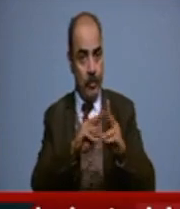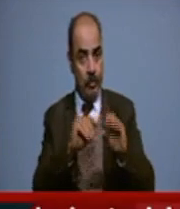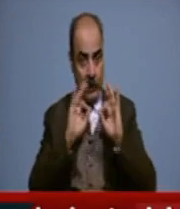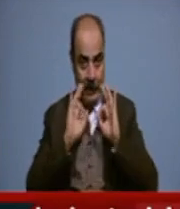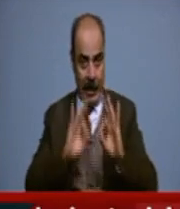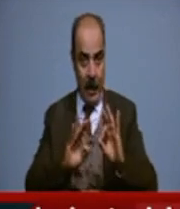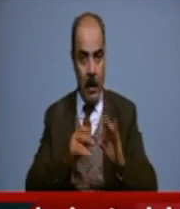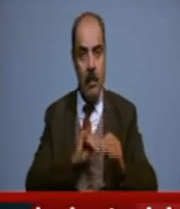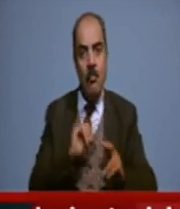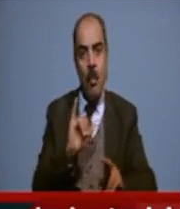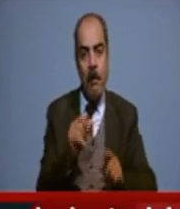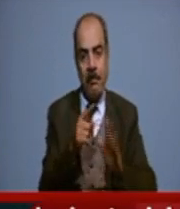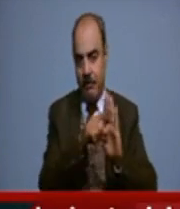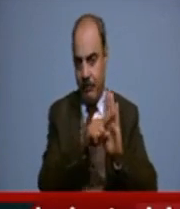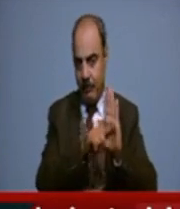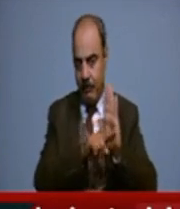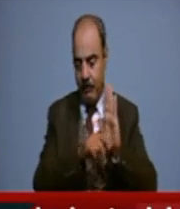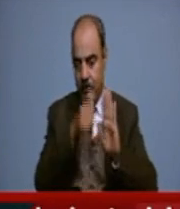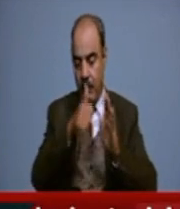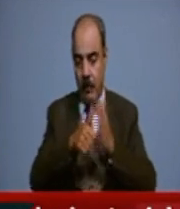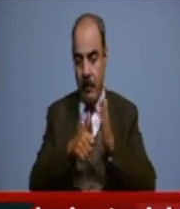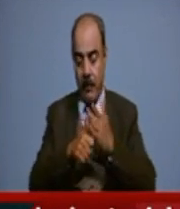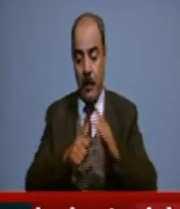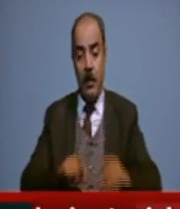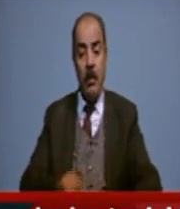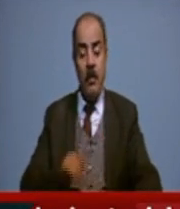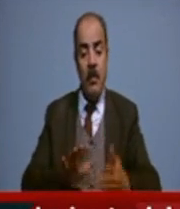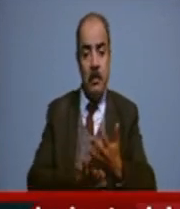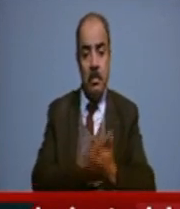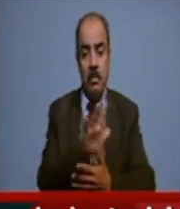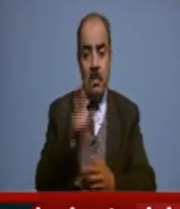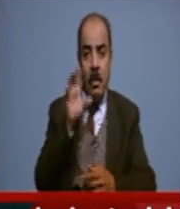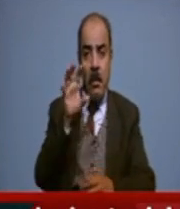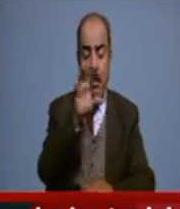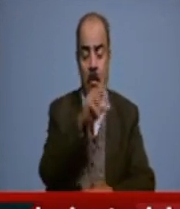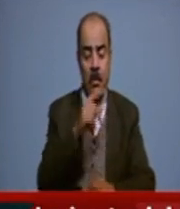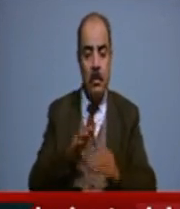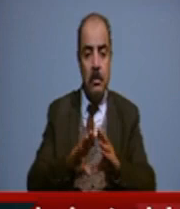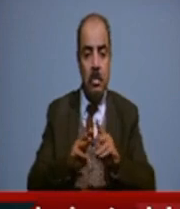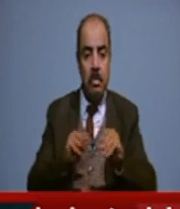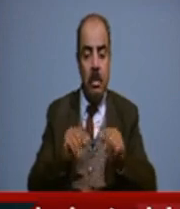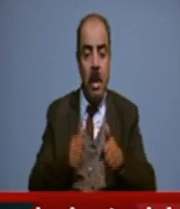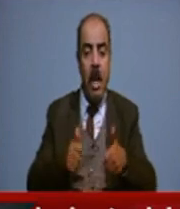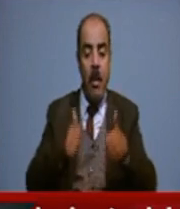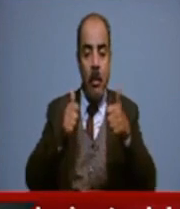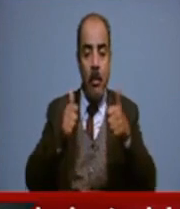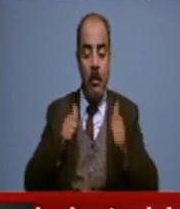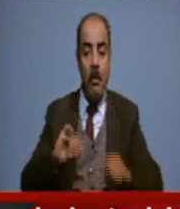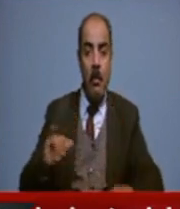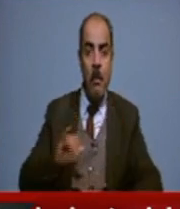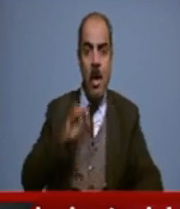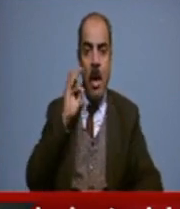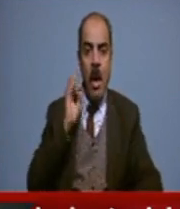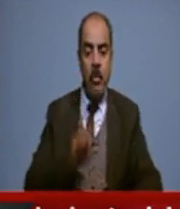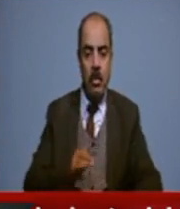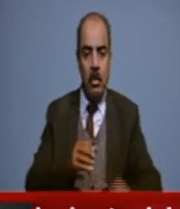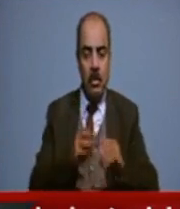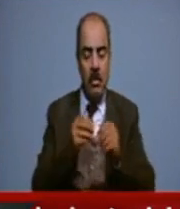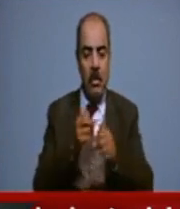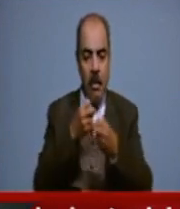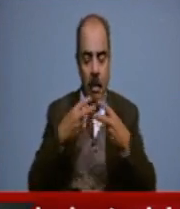ان احنا اولا القضايا والازمات اللي موجوده في منطقتنا مهم قوي ان احنا نصل بيها الى